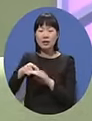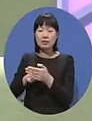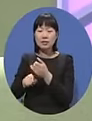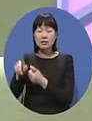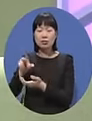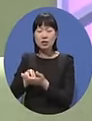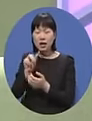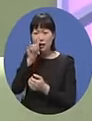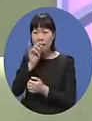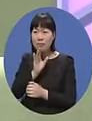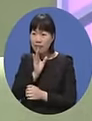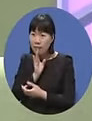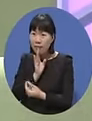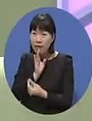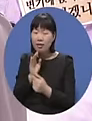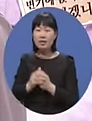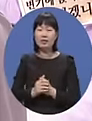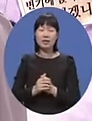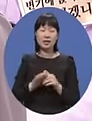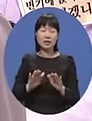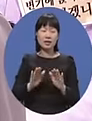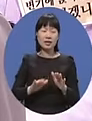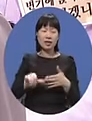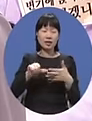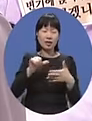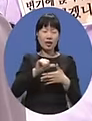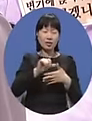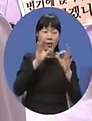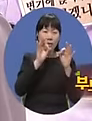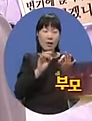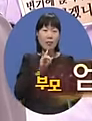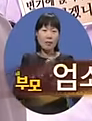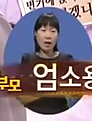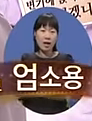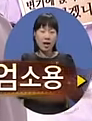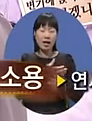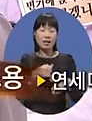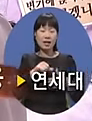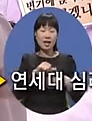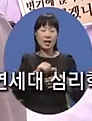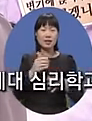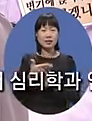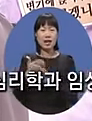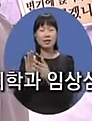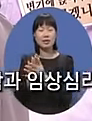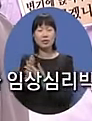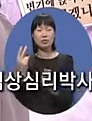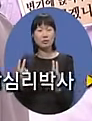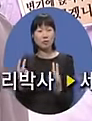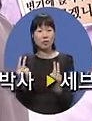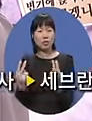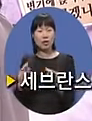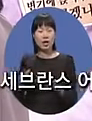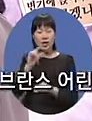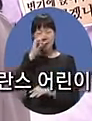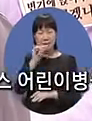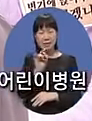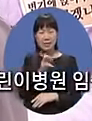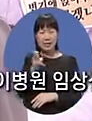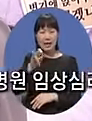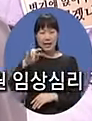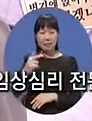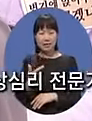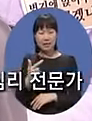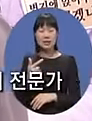같은데 어떤가요? 맞나요? 네, 특히 이제 건우의 경우 말씀을 드리면, 건우는 다른 아이들보다 어떤 예민성이 좀 높은 편인